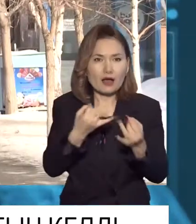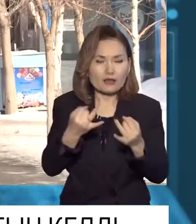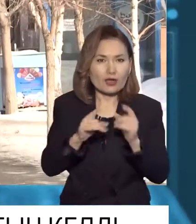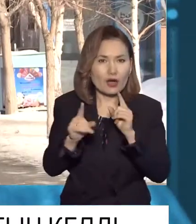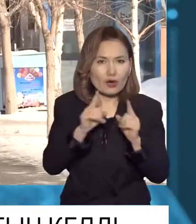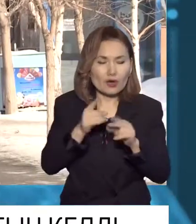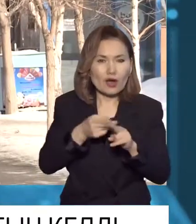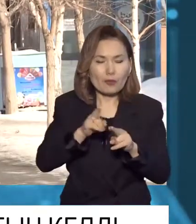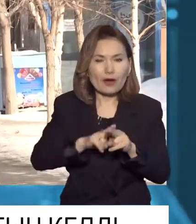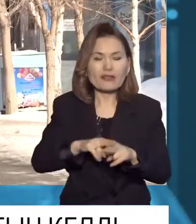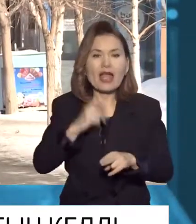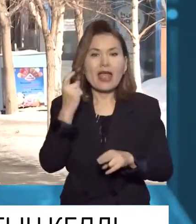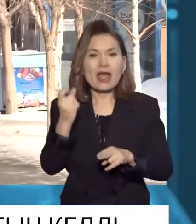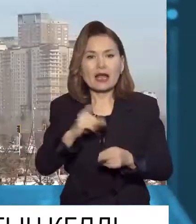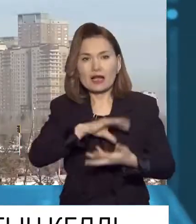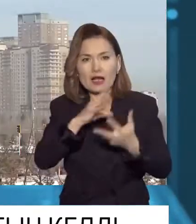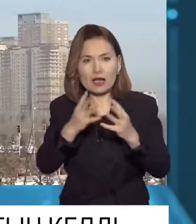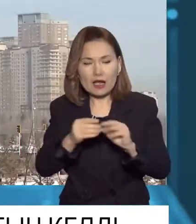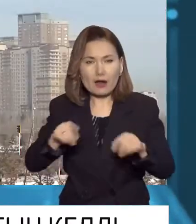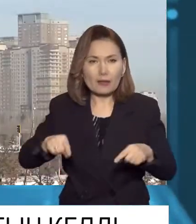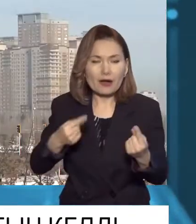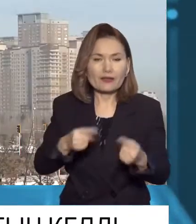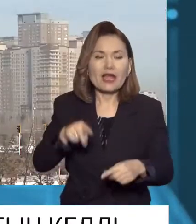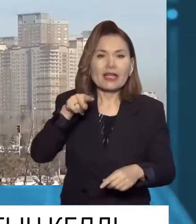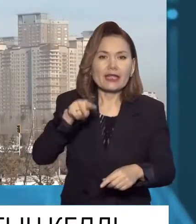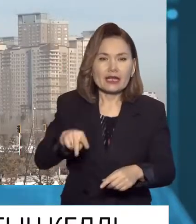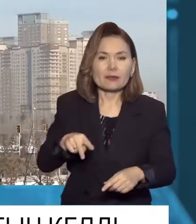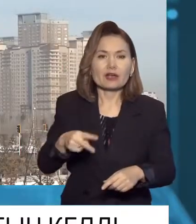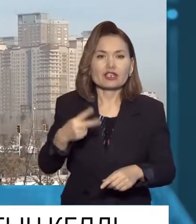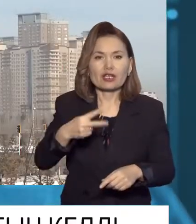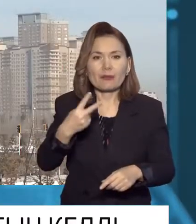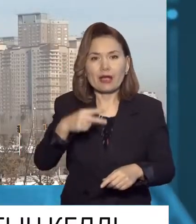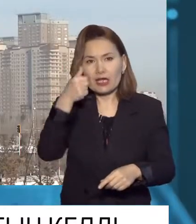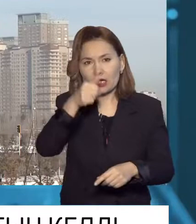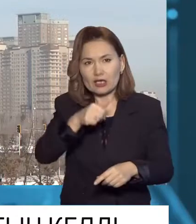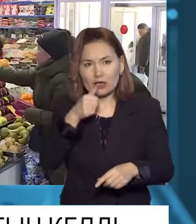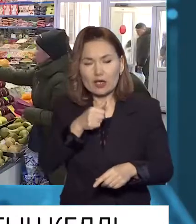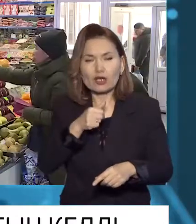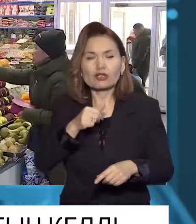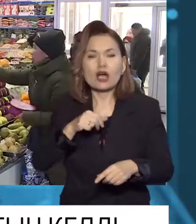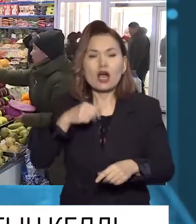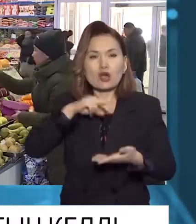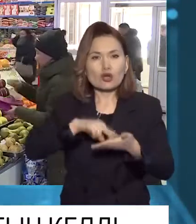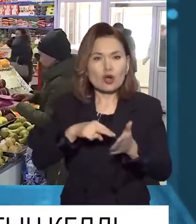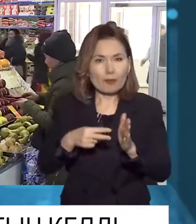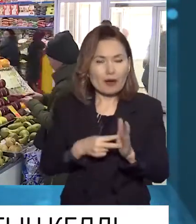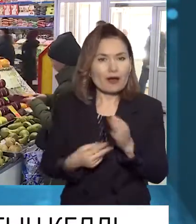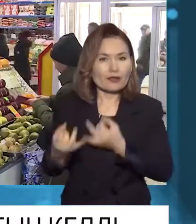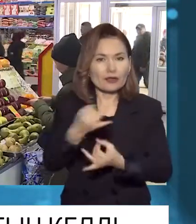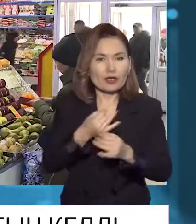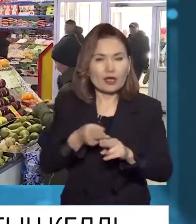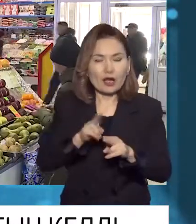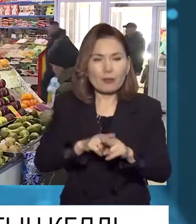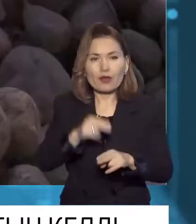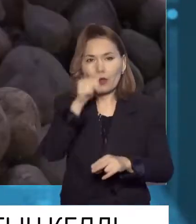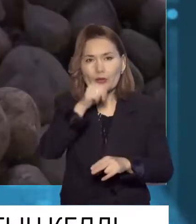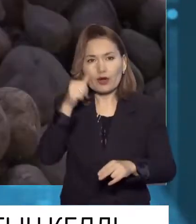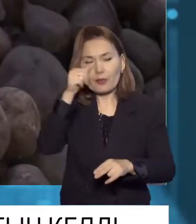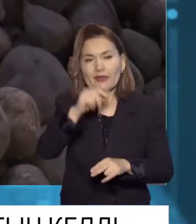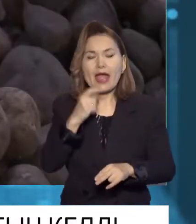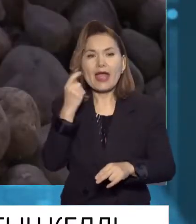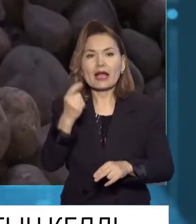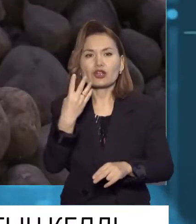экономикалық дамуы қорытындыланып, 2022 жылға арналған іс-қимыл жоспары пысықталды. Өткен жылы экономика 4%-ға өскен,